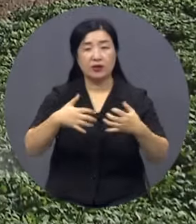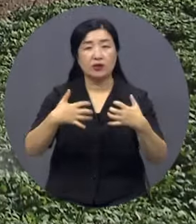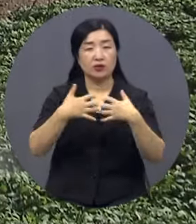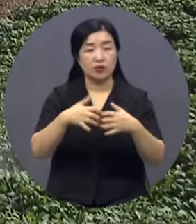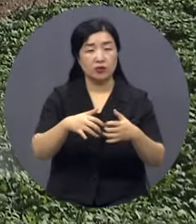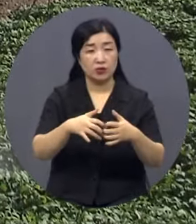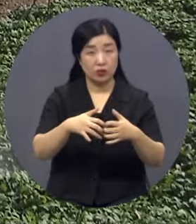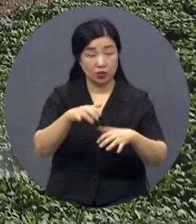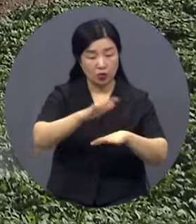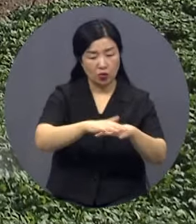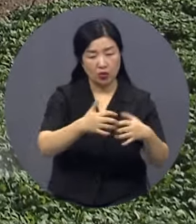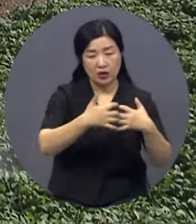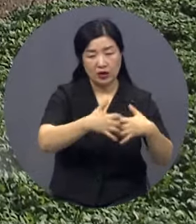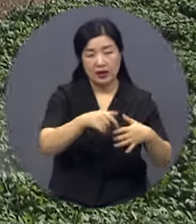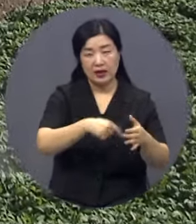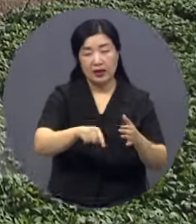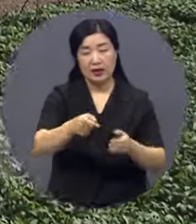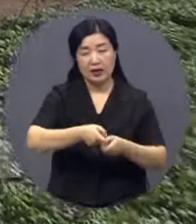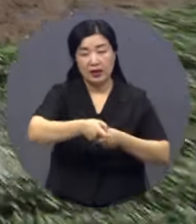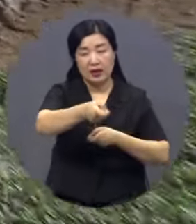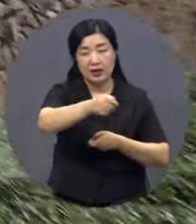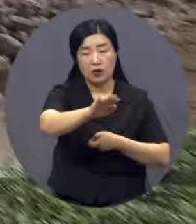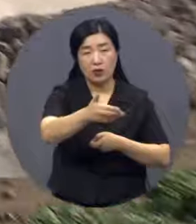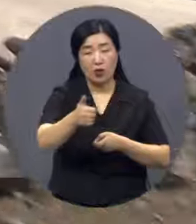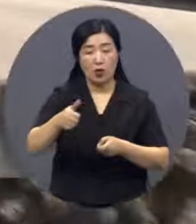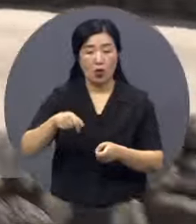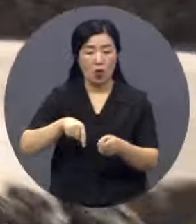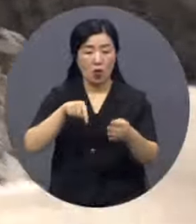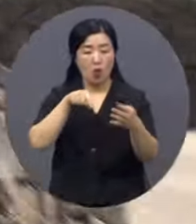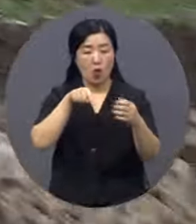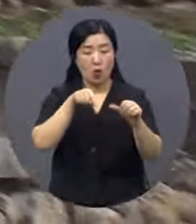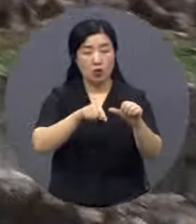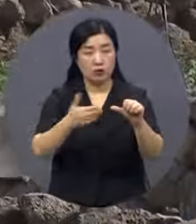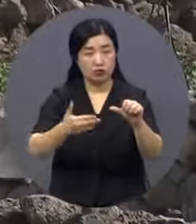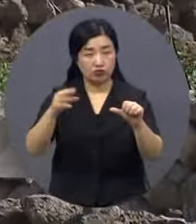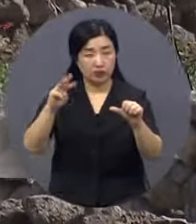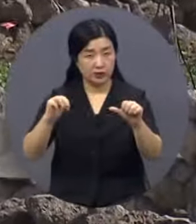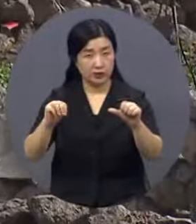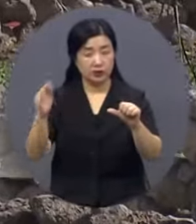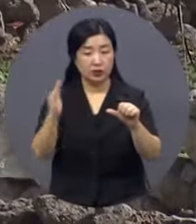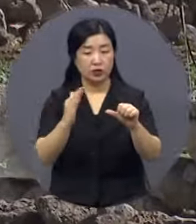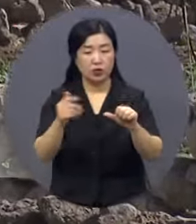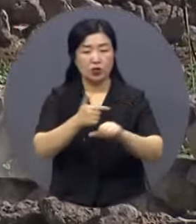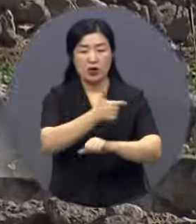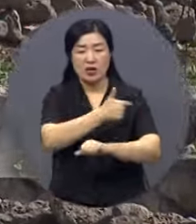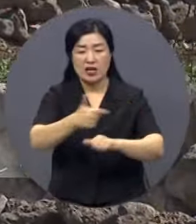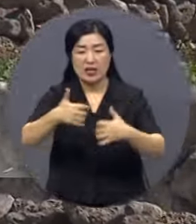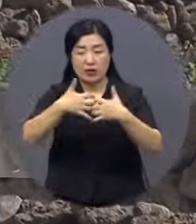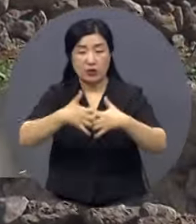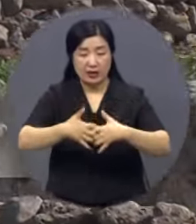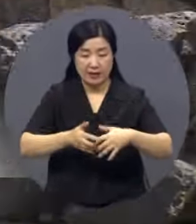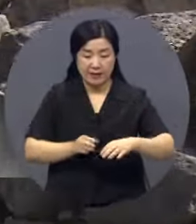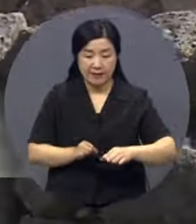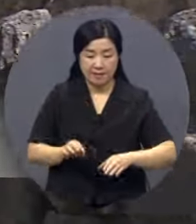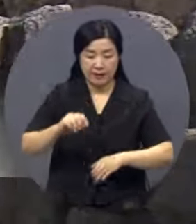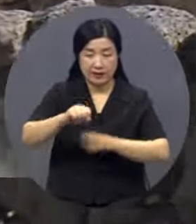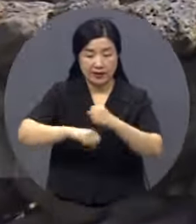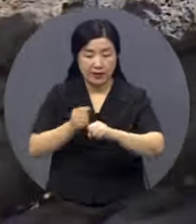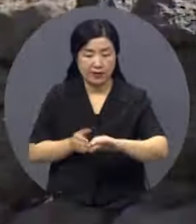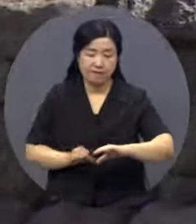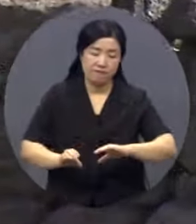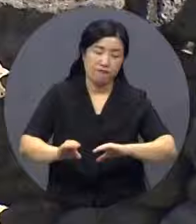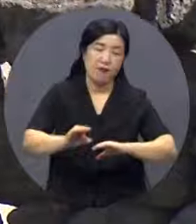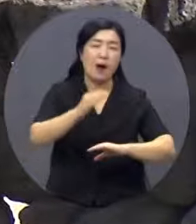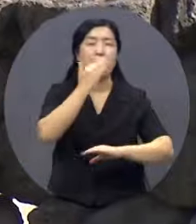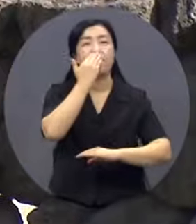경장로는 길이가 516m에 폭이 5.9m. 큼직한 농기계들도 자유롭게 다닐